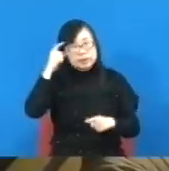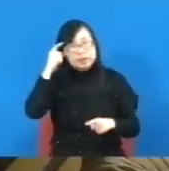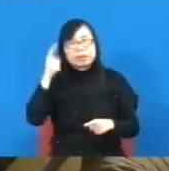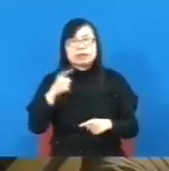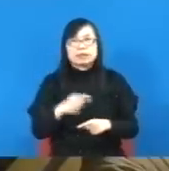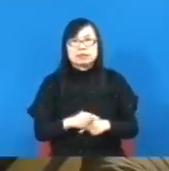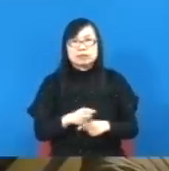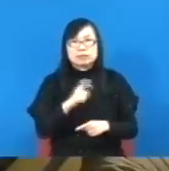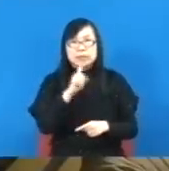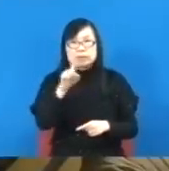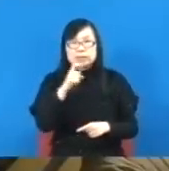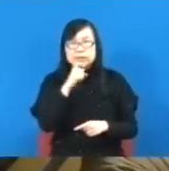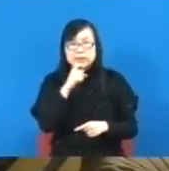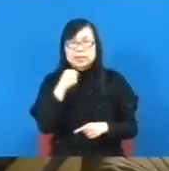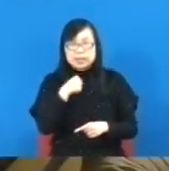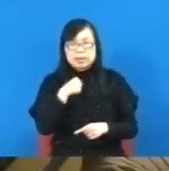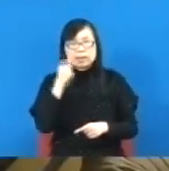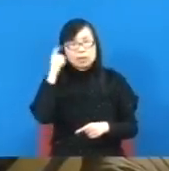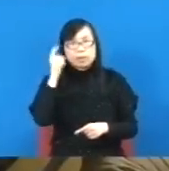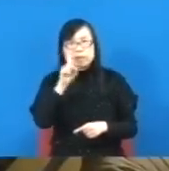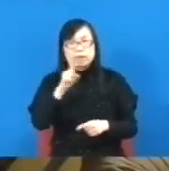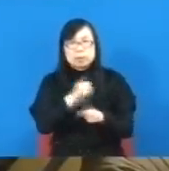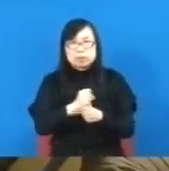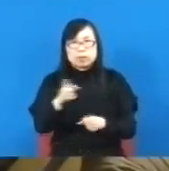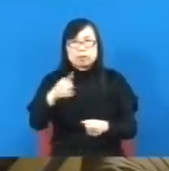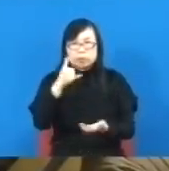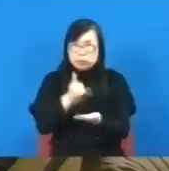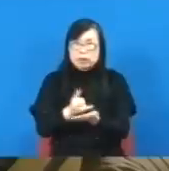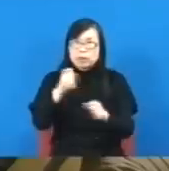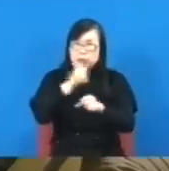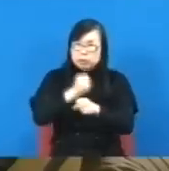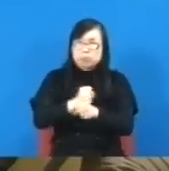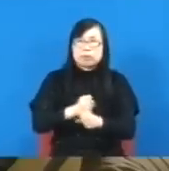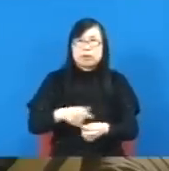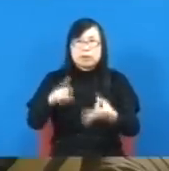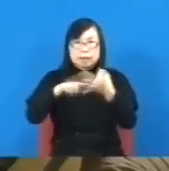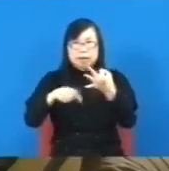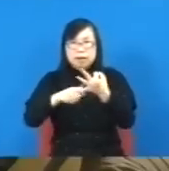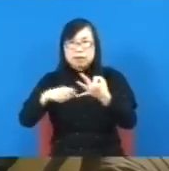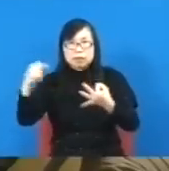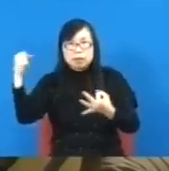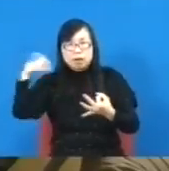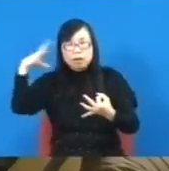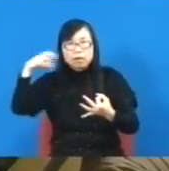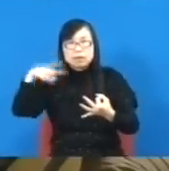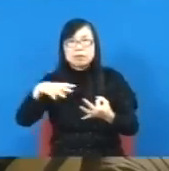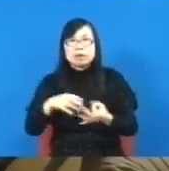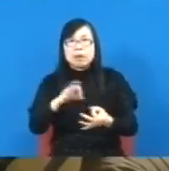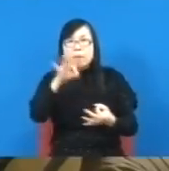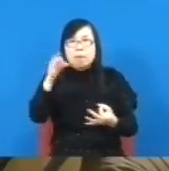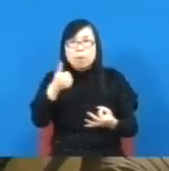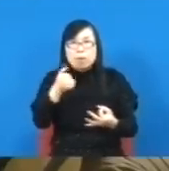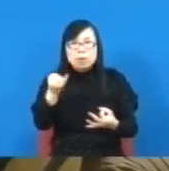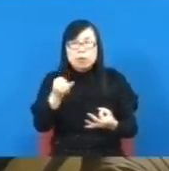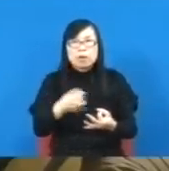你知道有啲嘢應該做，啲嘢唔應該做。 啊、 第二，你仲係一個 low 噶嘛，哥。 嗯。 一鄧忍光棍，即係光棍嚟嘅啫喎。佢